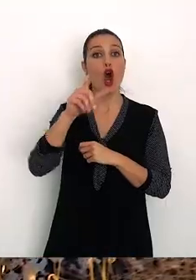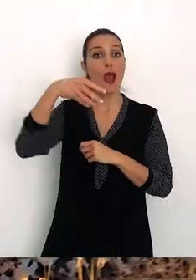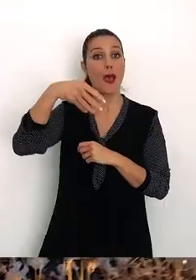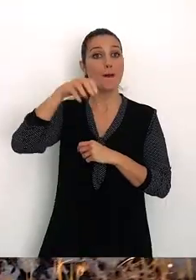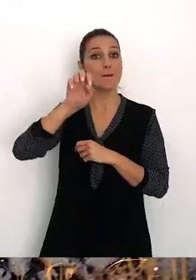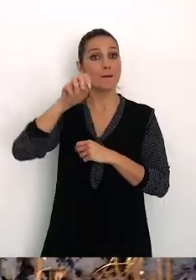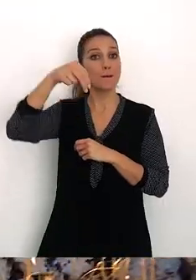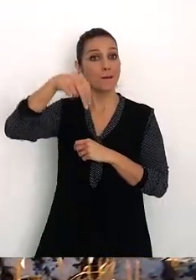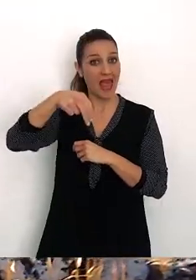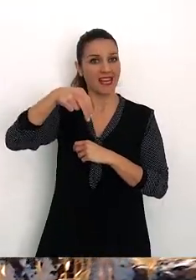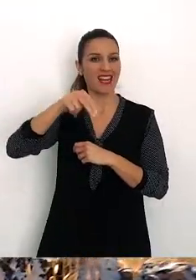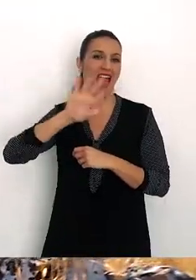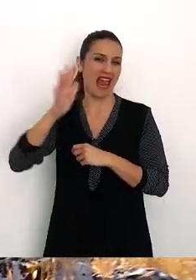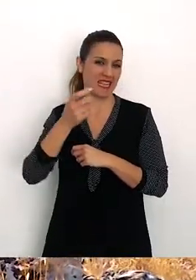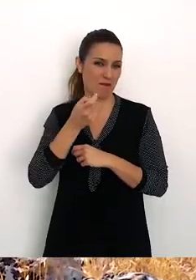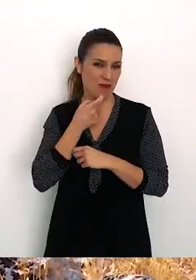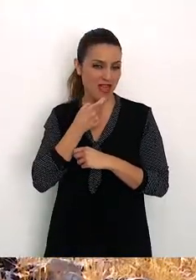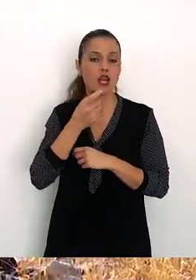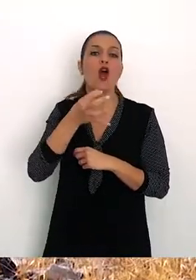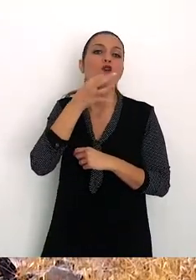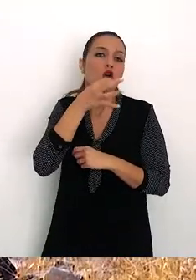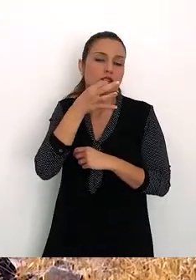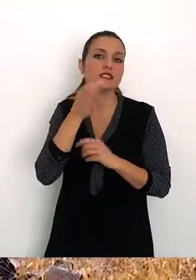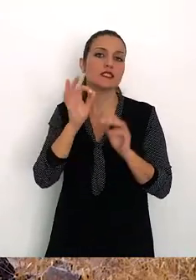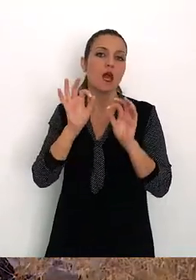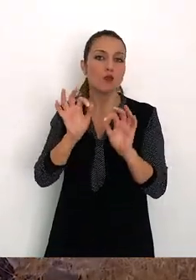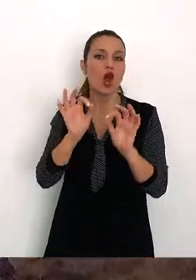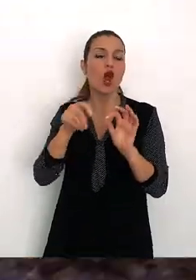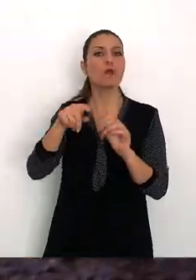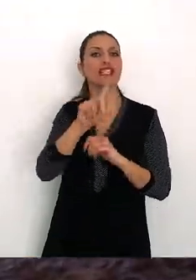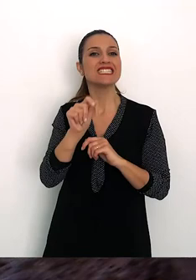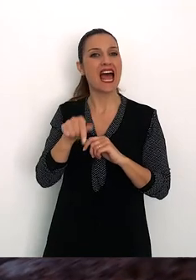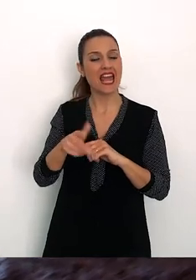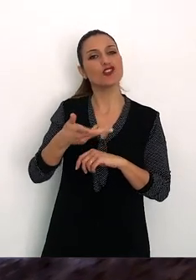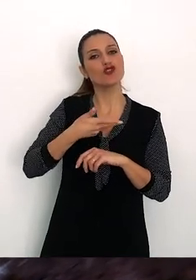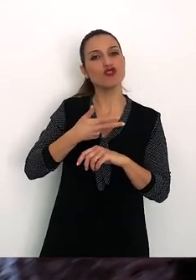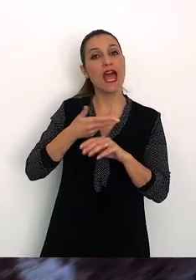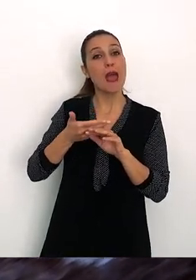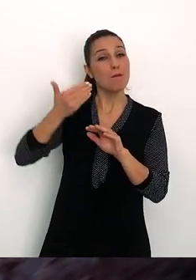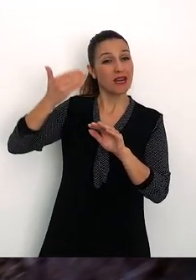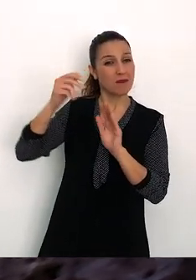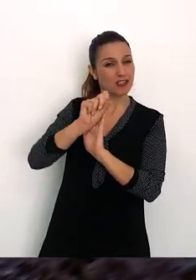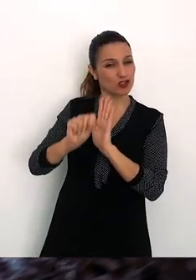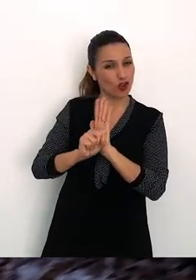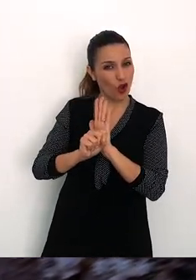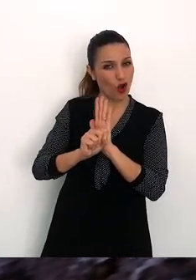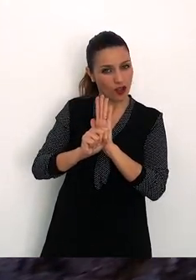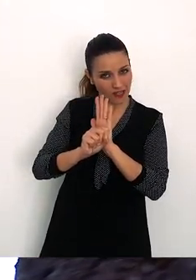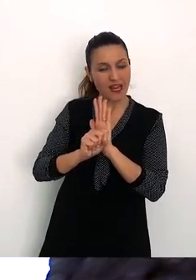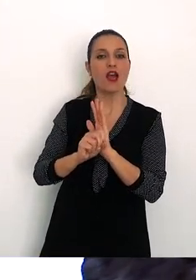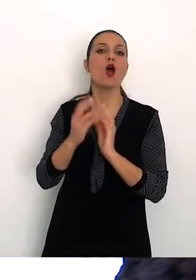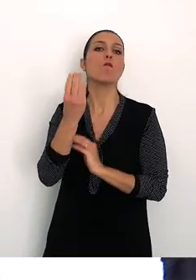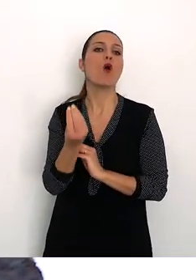I dolmen sono la seconda testimonianza del megalitismo salentino. A Racale è presente il